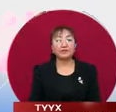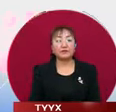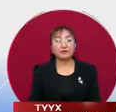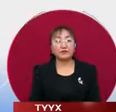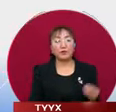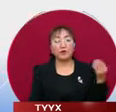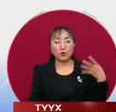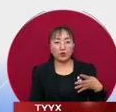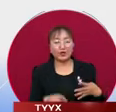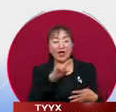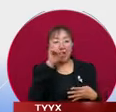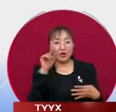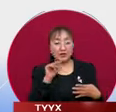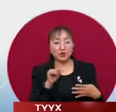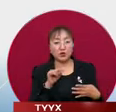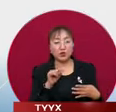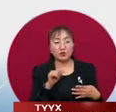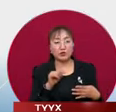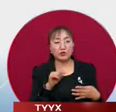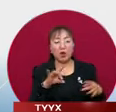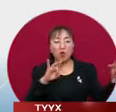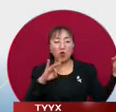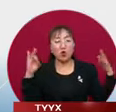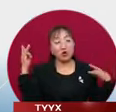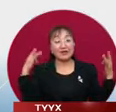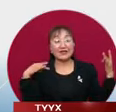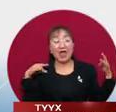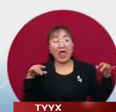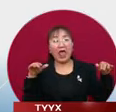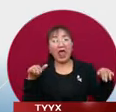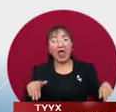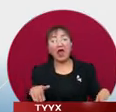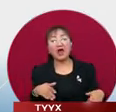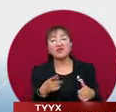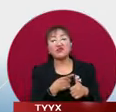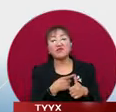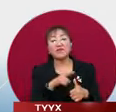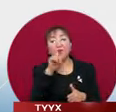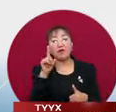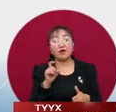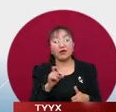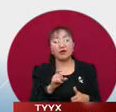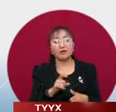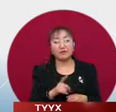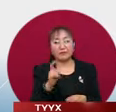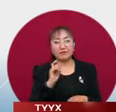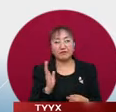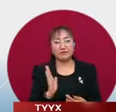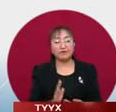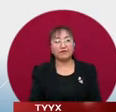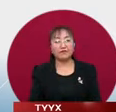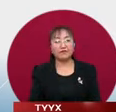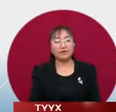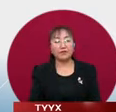За дөрөв дэх асуулт болох Бурхтын хааныг хэн гэж нэрлэдэг вэ гэсэн асуултын хүрээнд бүгдээрээ хичээлээ баттгая. За